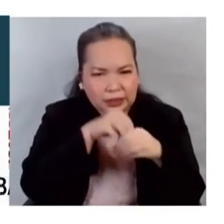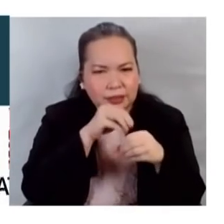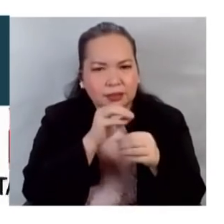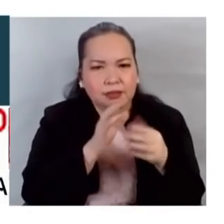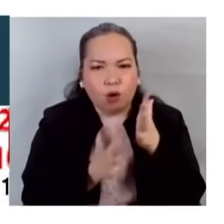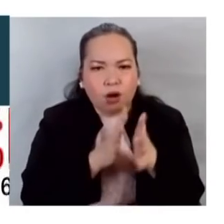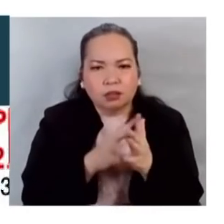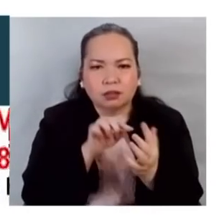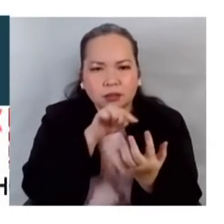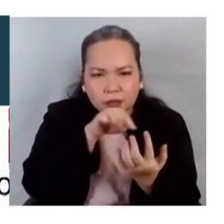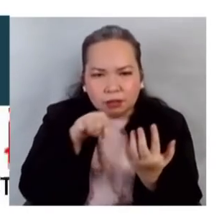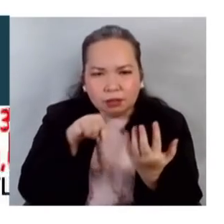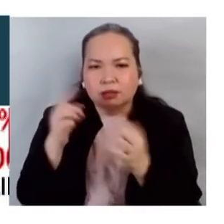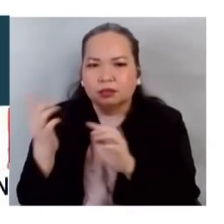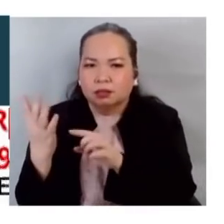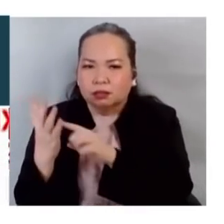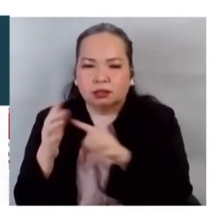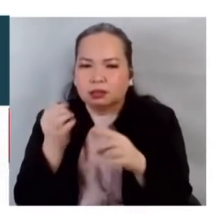parties?